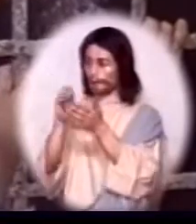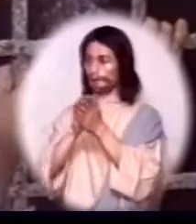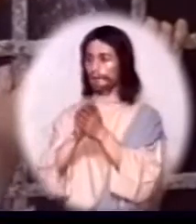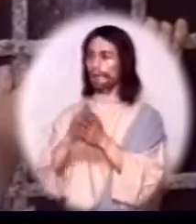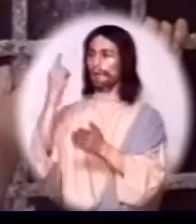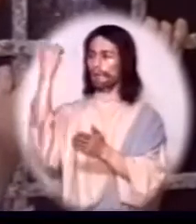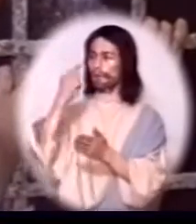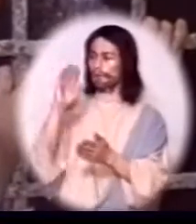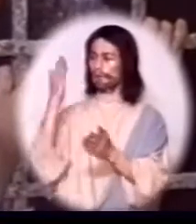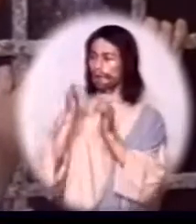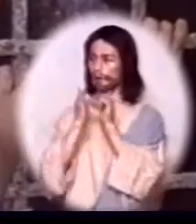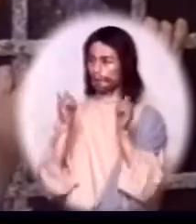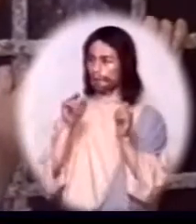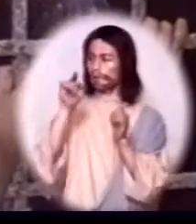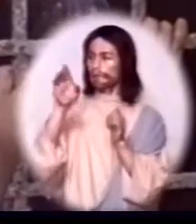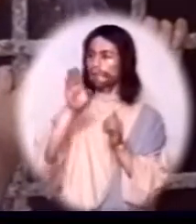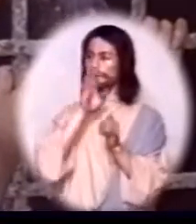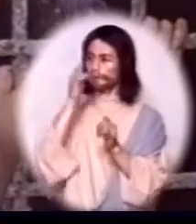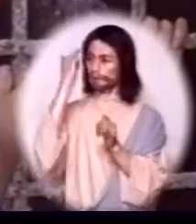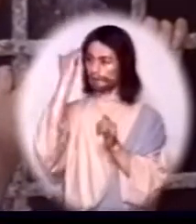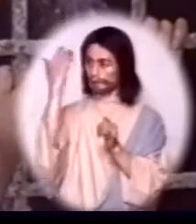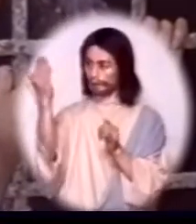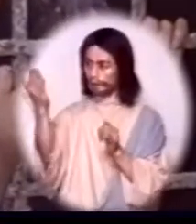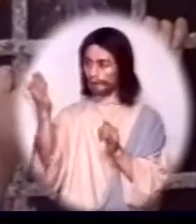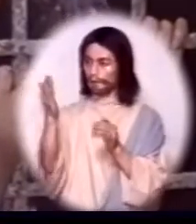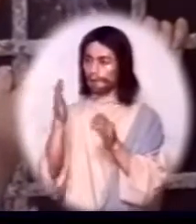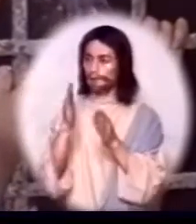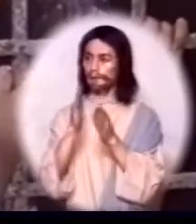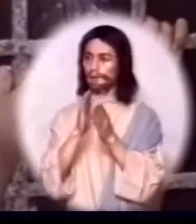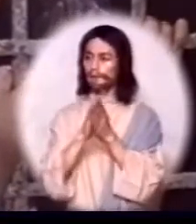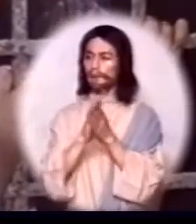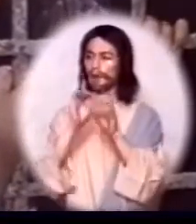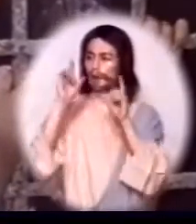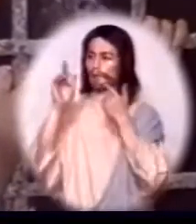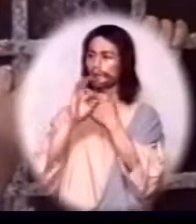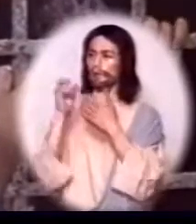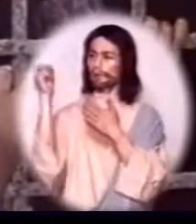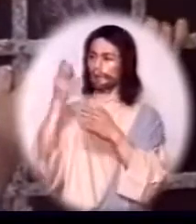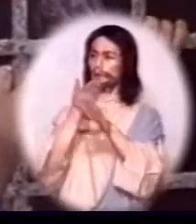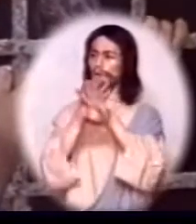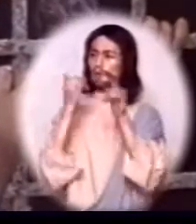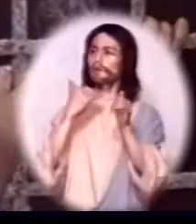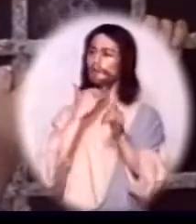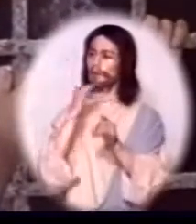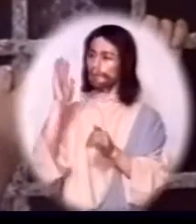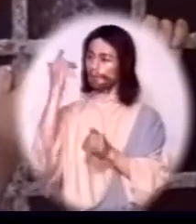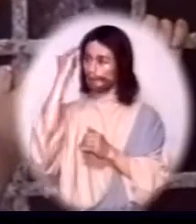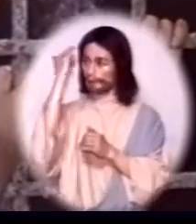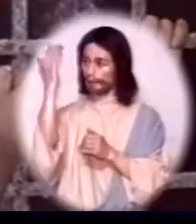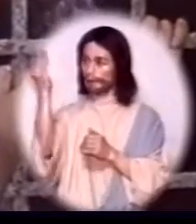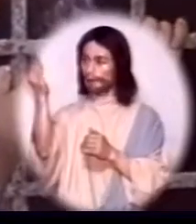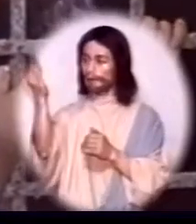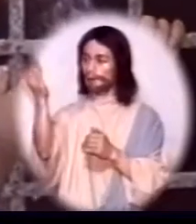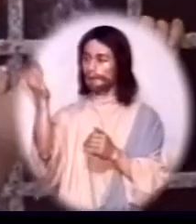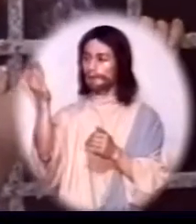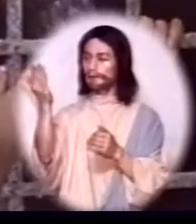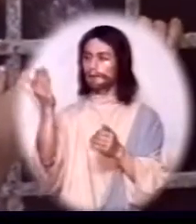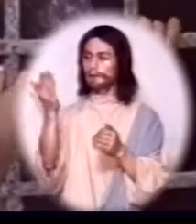물어보라. 오시기로 돼 있는 분이 바로 당신입니까? 아니면 우리가 또 다른 사람을 기다려야